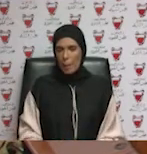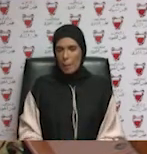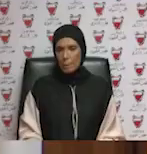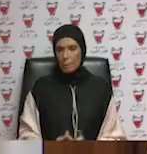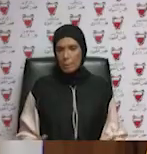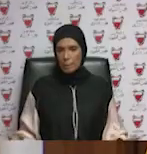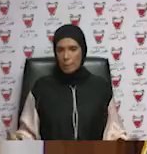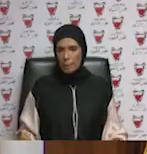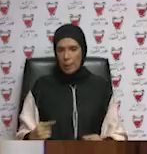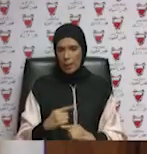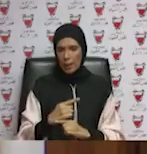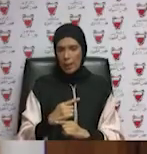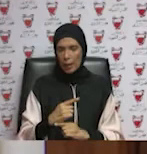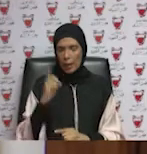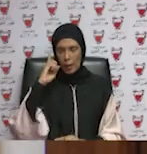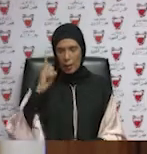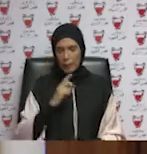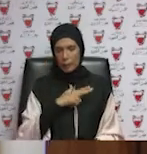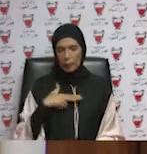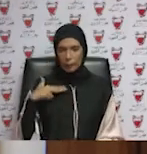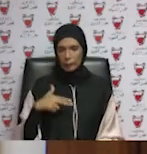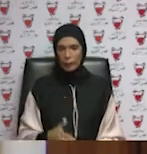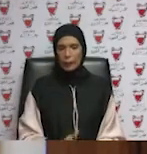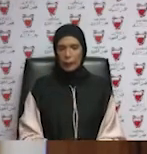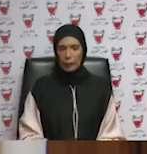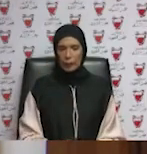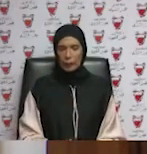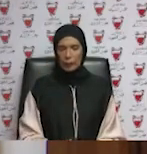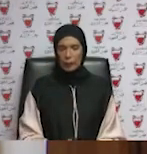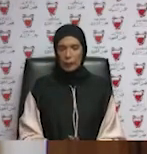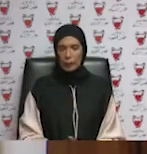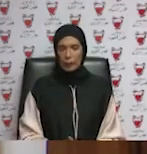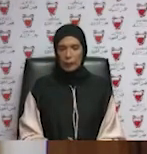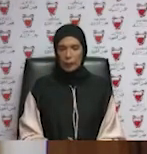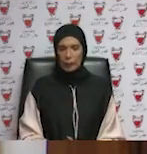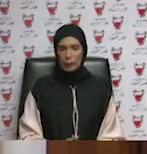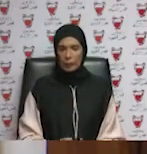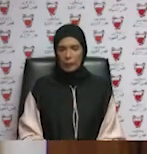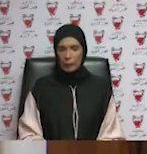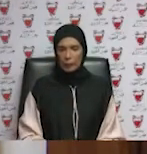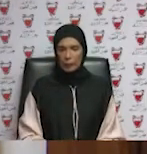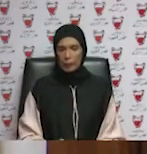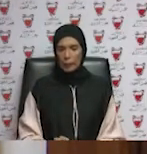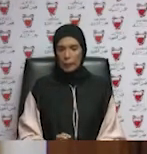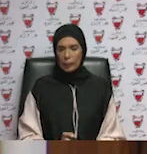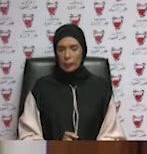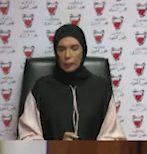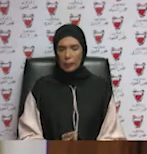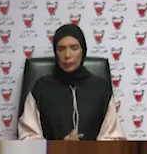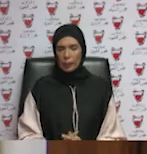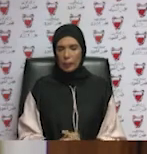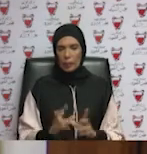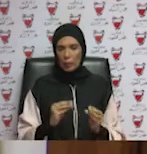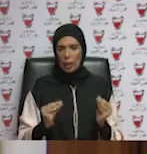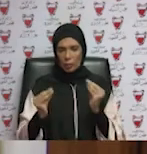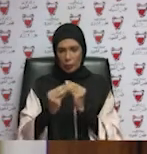الحكومة. معالي الرئيس، مثل ما تفضل سعادة الدكتور رئيس اللجنة، تعديل فقط